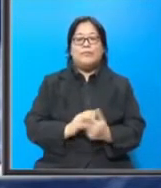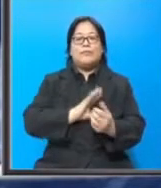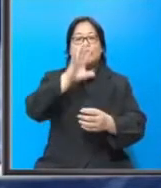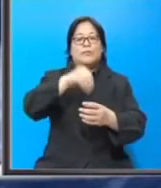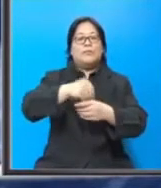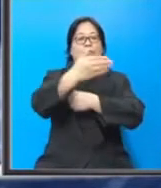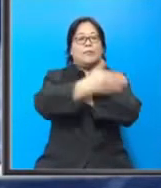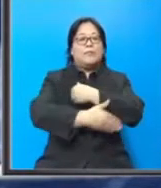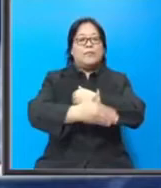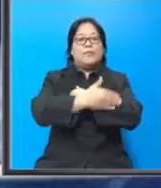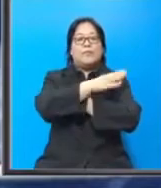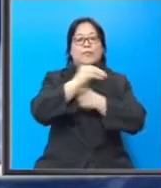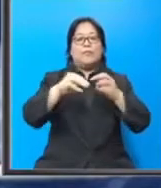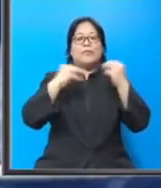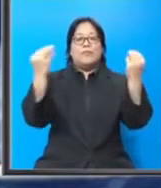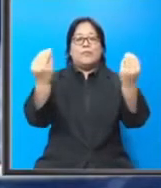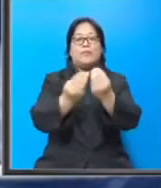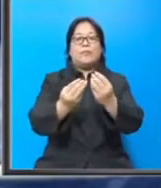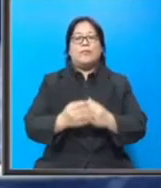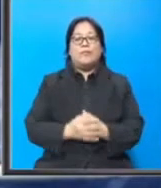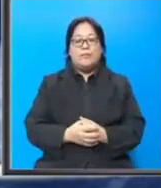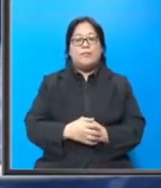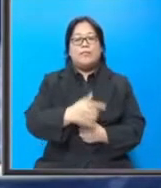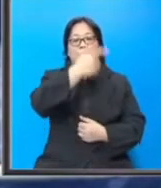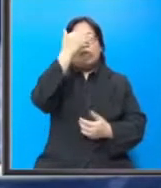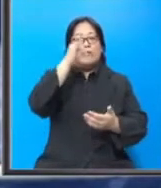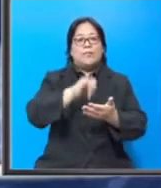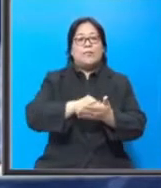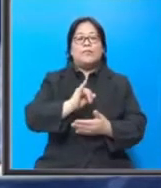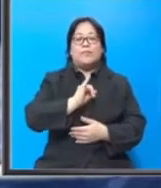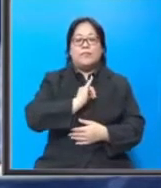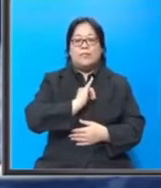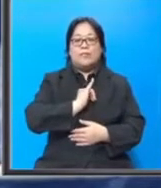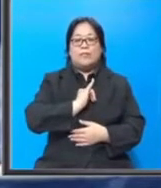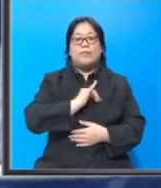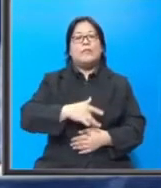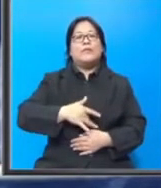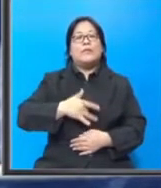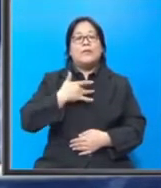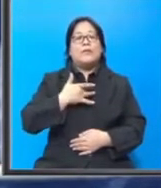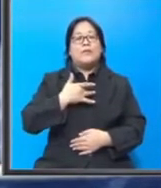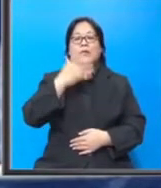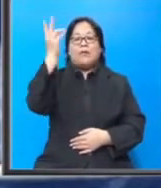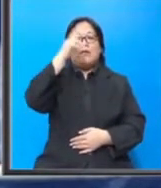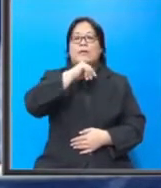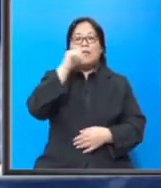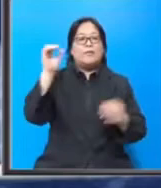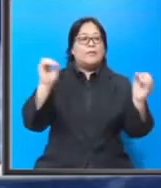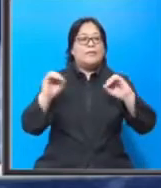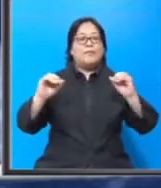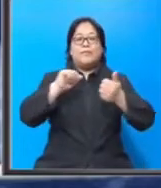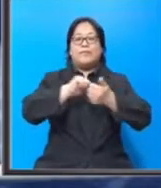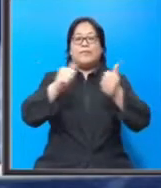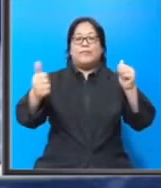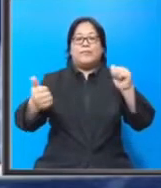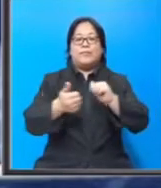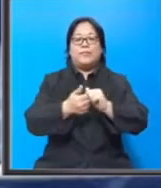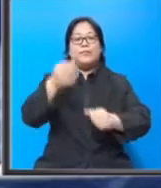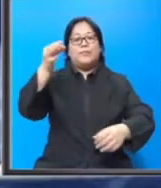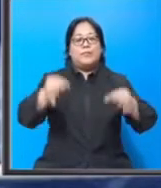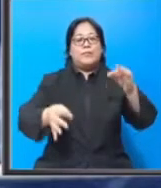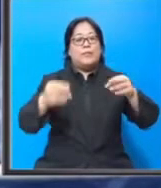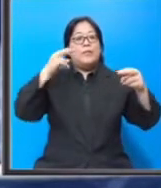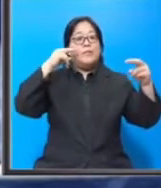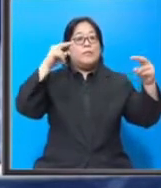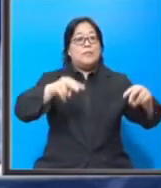di dalam negara dan juga dalam masyarakat kita. Atas sebab itu saya merasakan kerajaan tidak mempunyai masalah, terutamanya jika